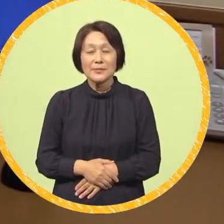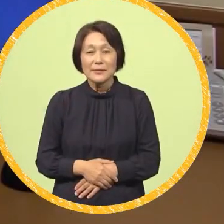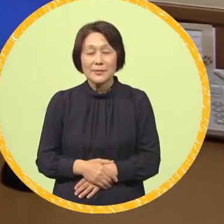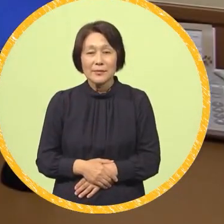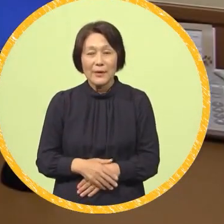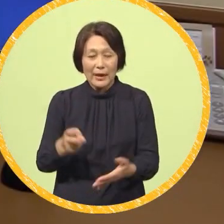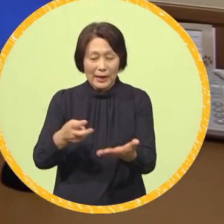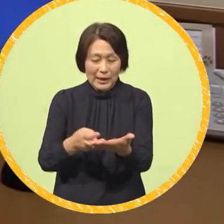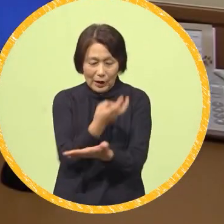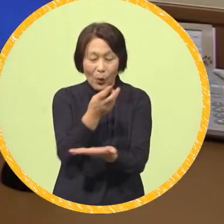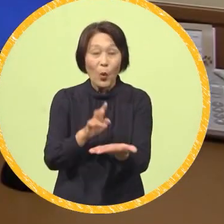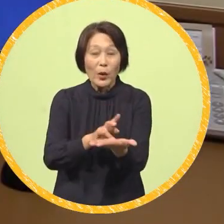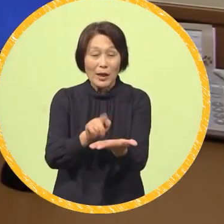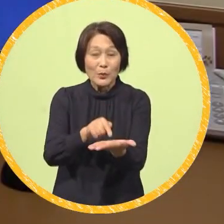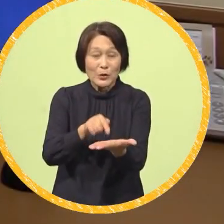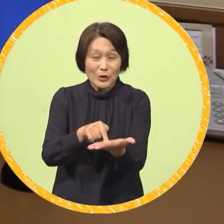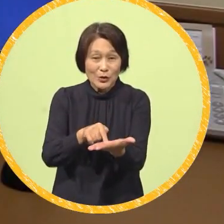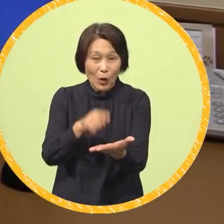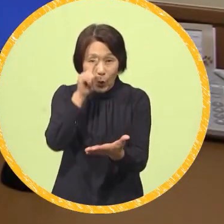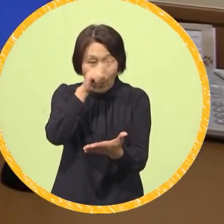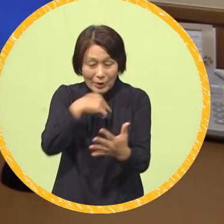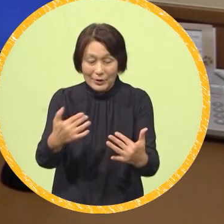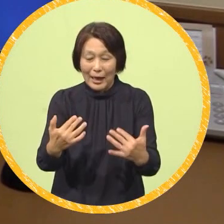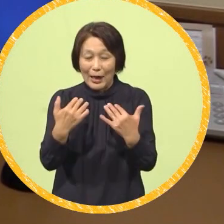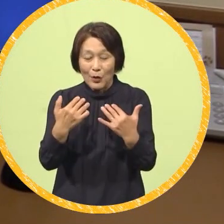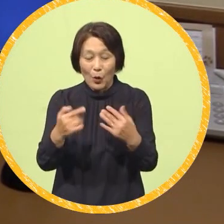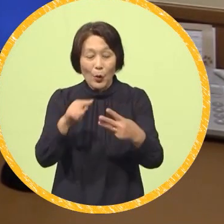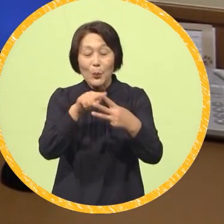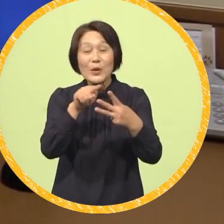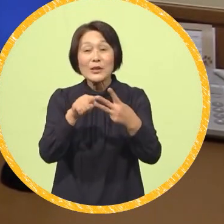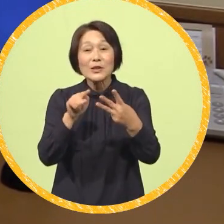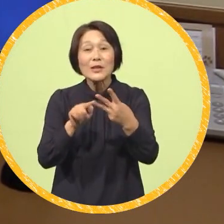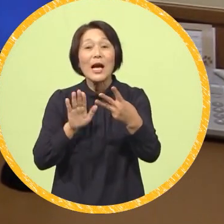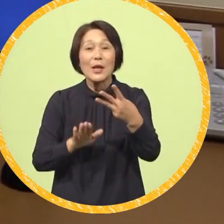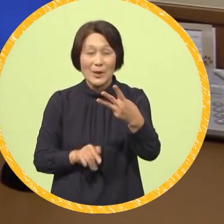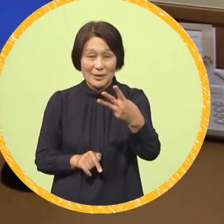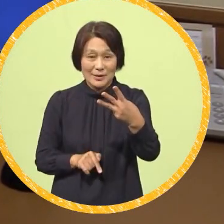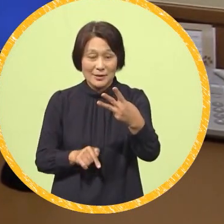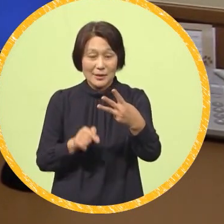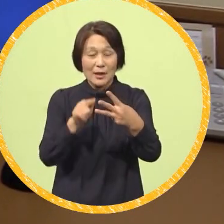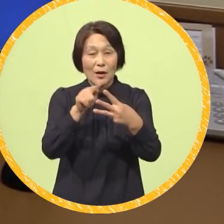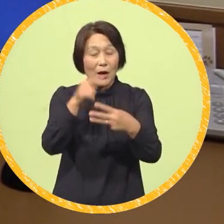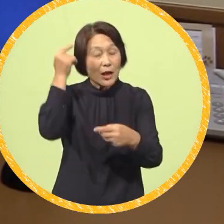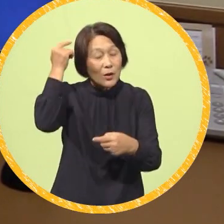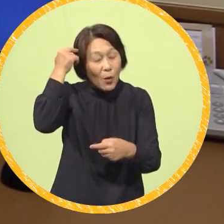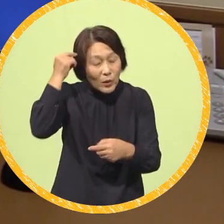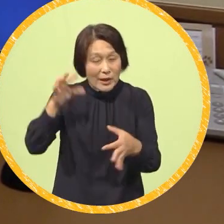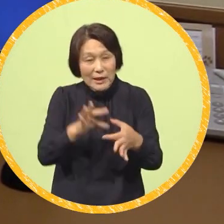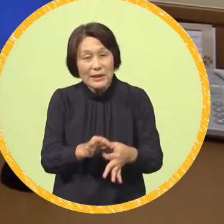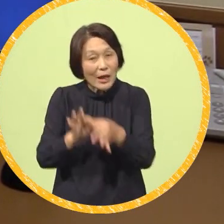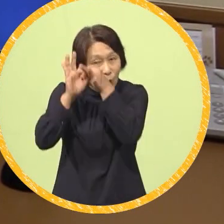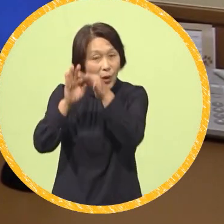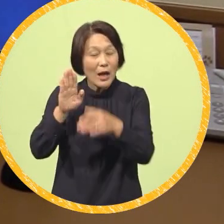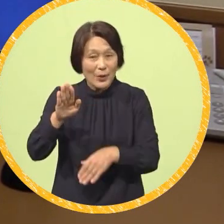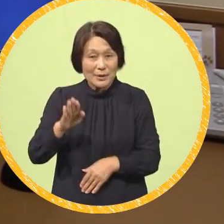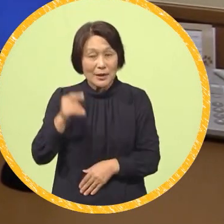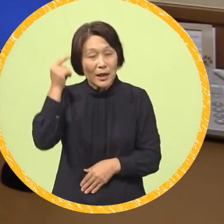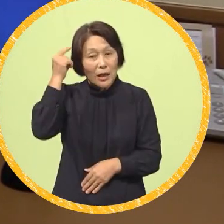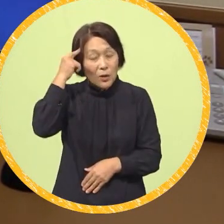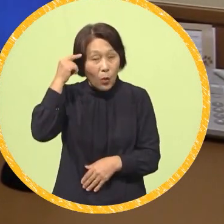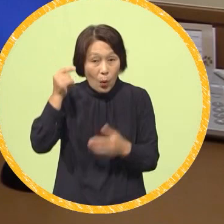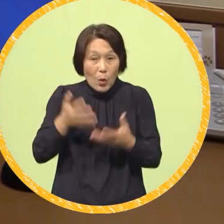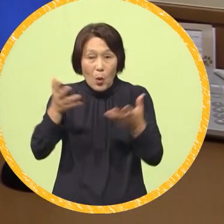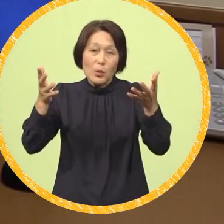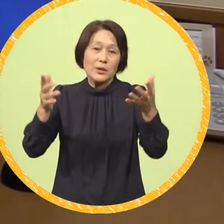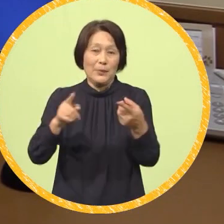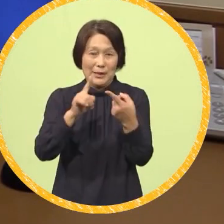違法薬物の作用としては大きく分けて3種類あるんですね、当然まあ脳に作用するわけですけども、脳を興奮させ